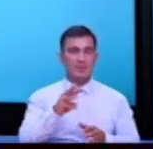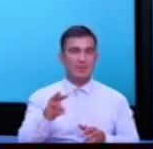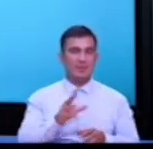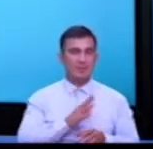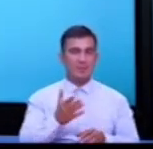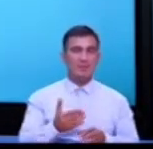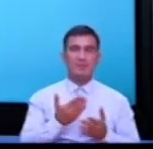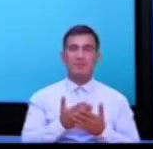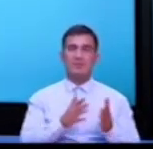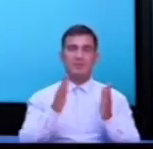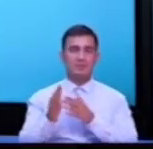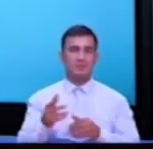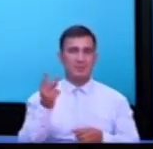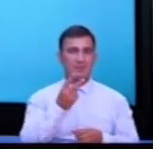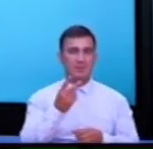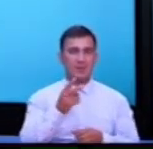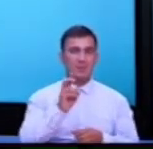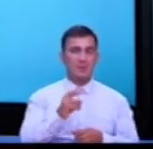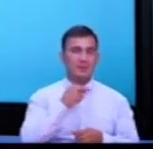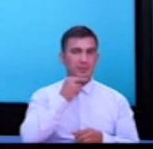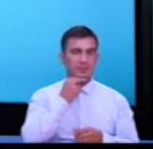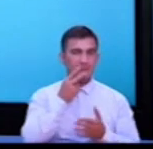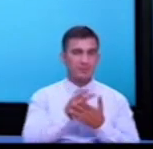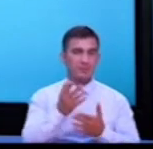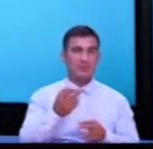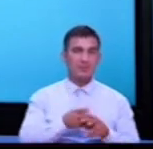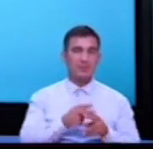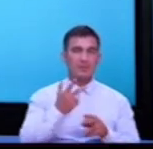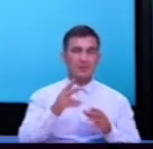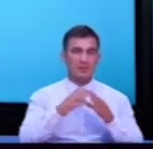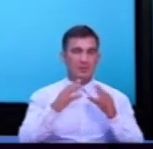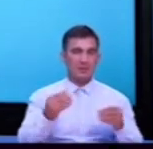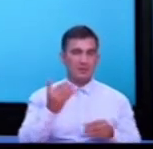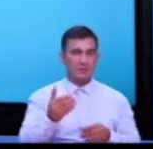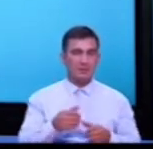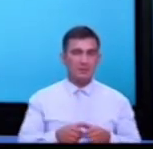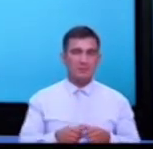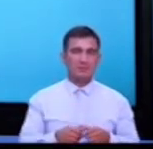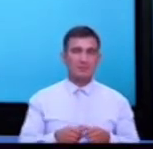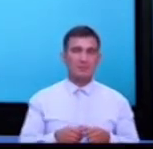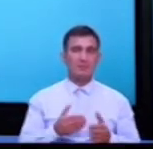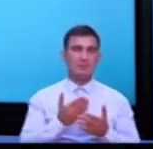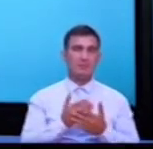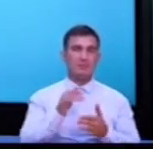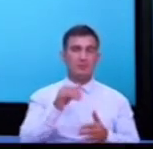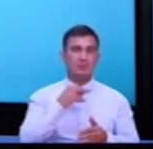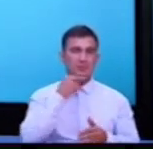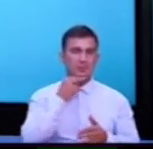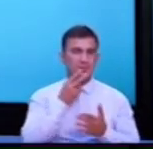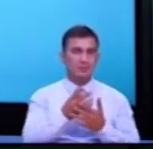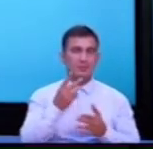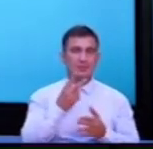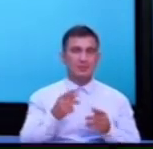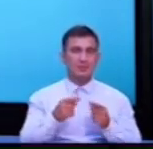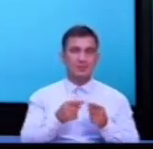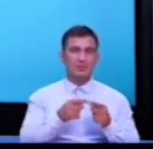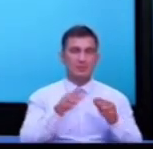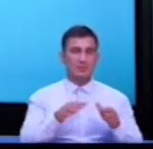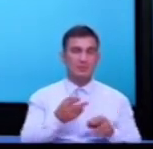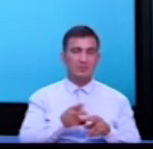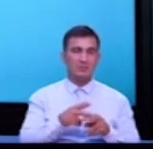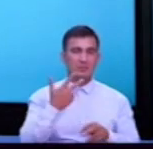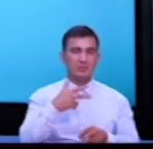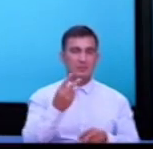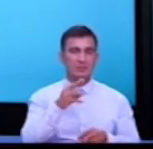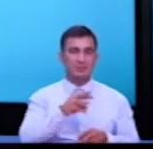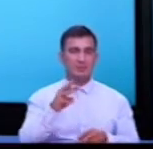mm ekan. Endi esa ikkinchi B siga e'tibor bering. Bu uchburchakda ham Demek e'tibor bering, ikkita tomoni teng ekan.